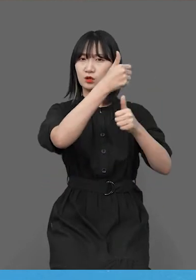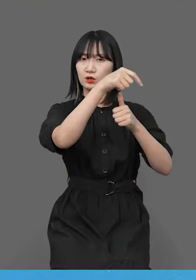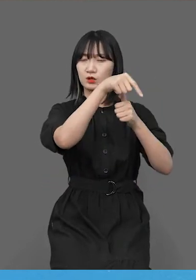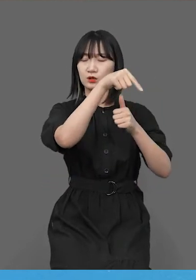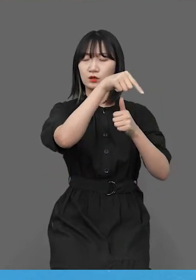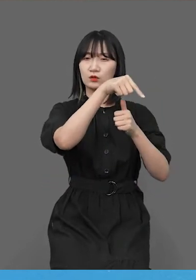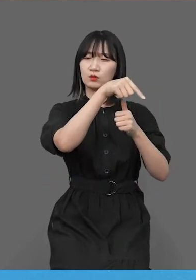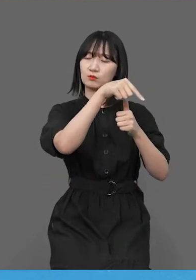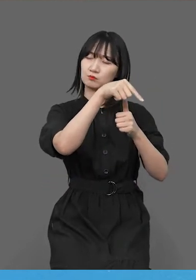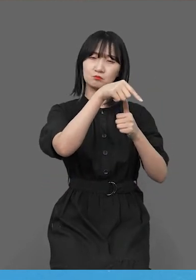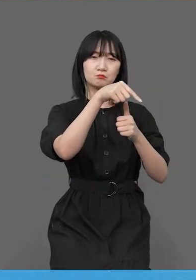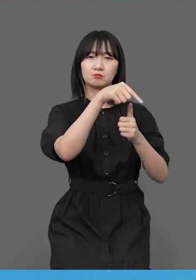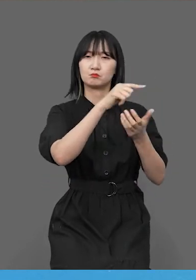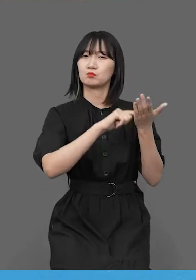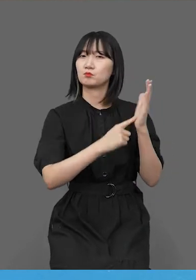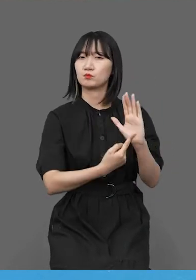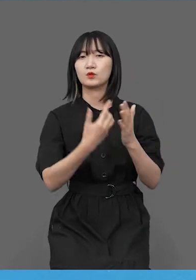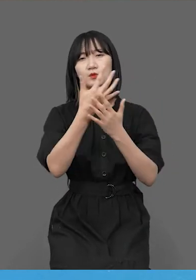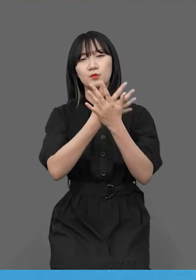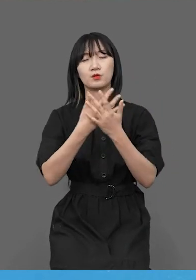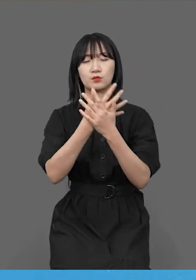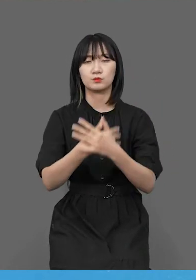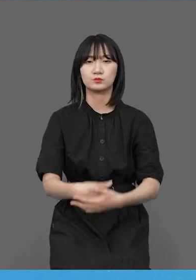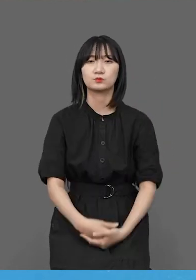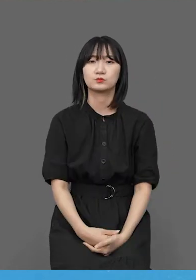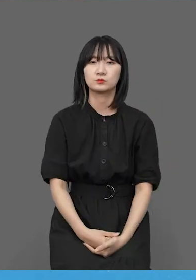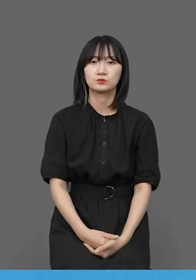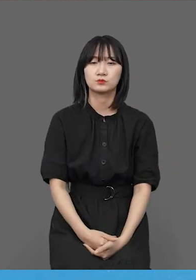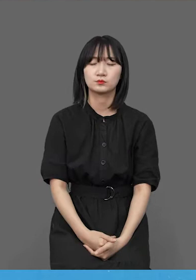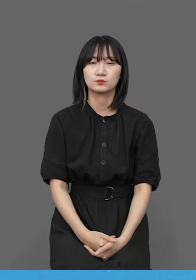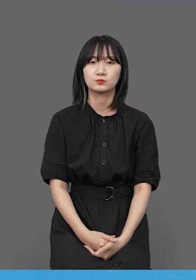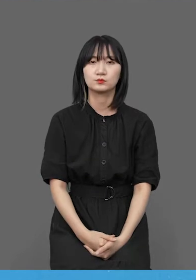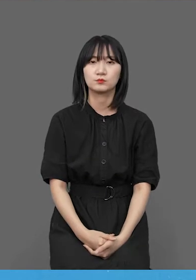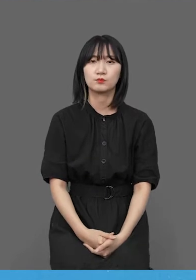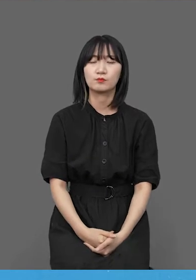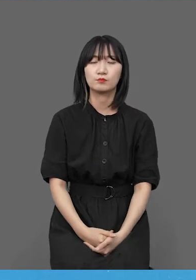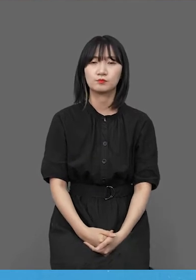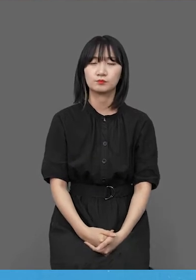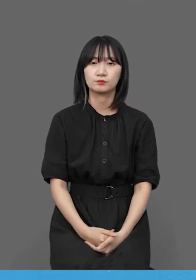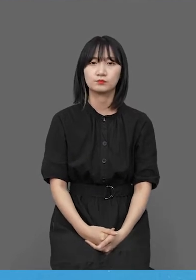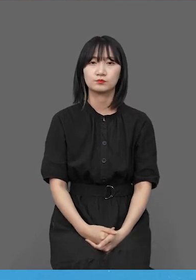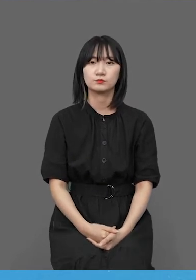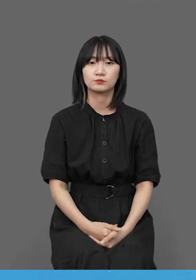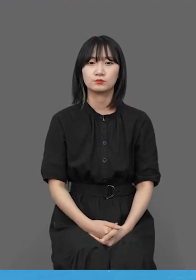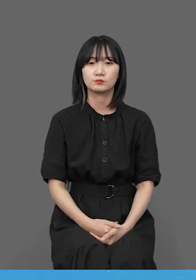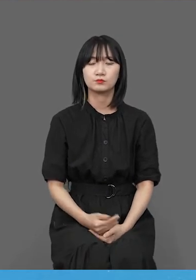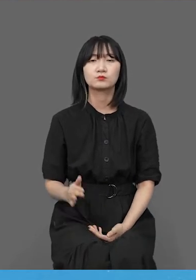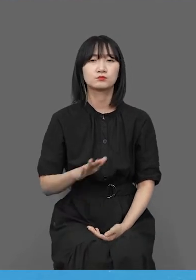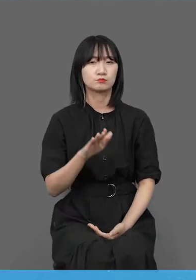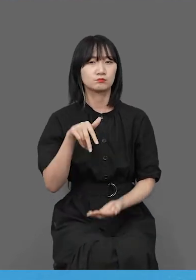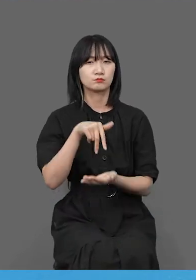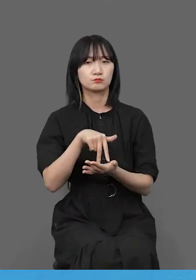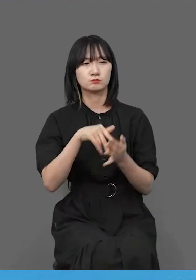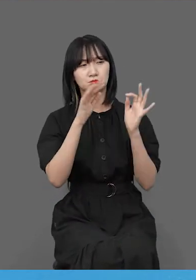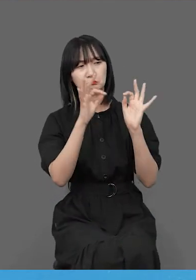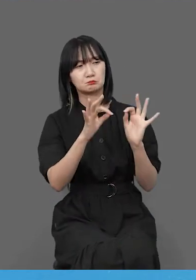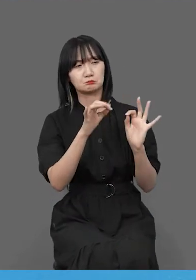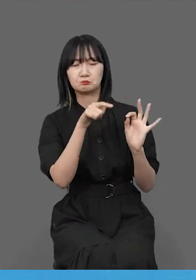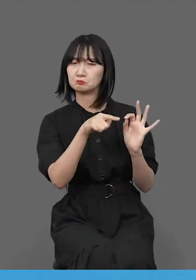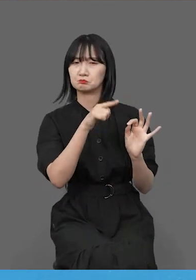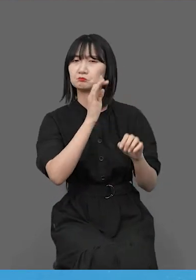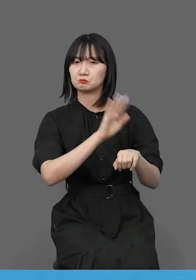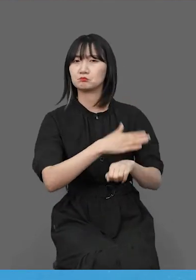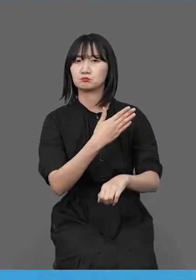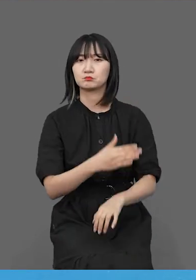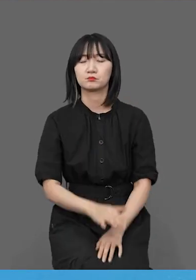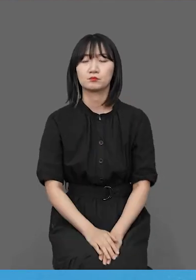지위가 불안불안한 겁니다. 저런 부분들도 우리가 문제로 지적하지 않을 수 없다